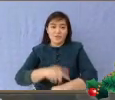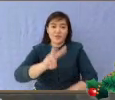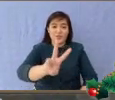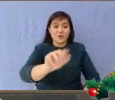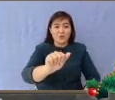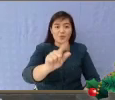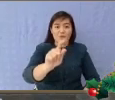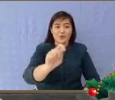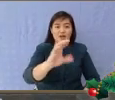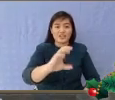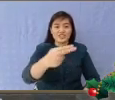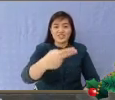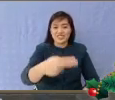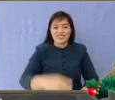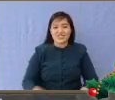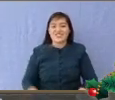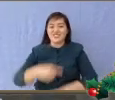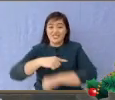pa eh.